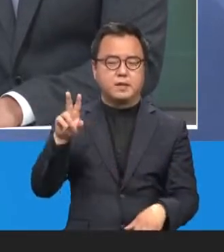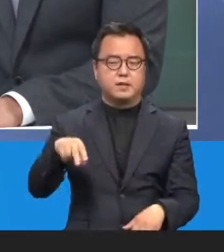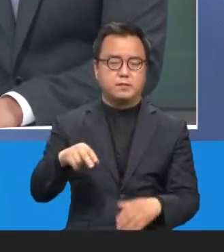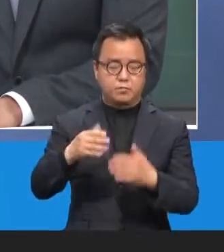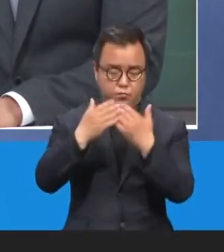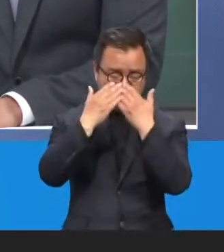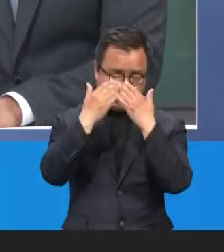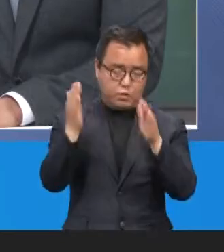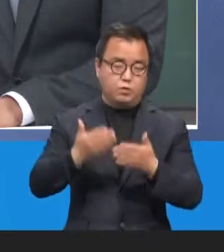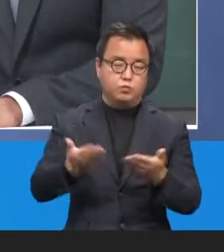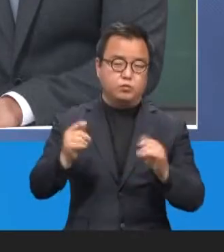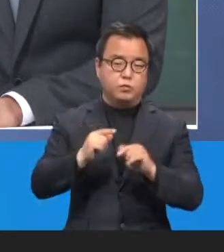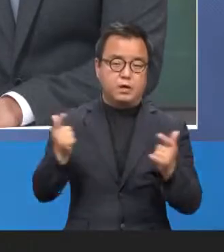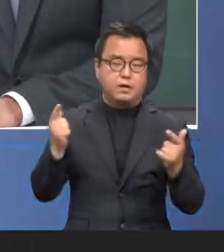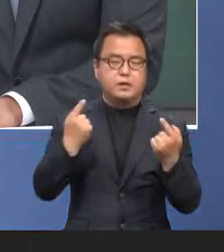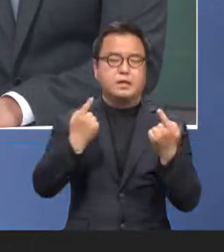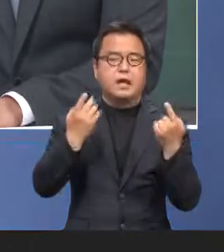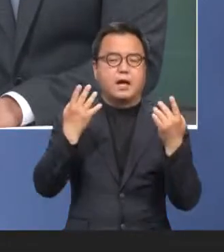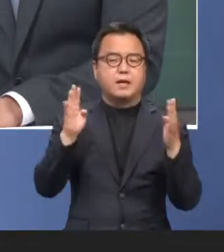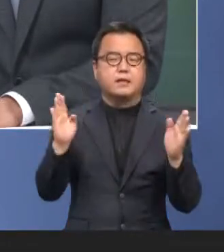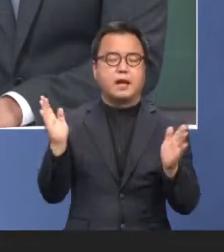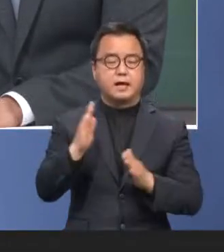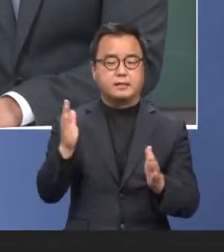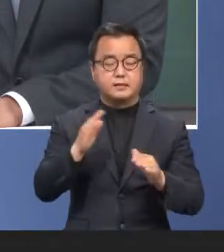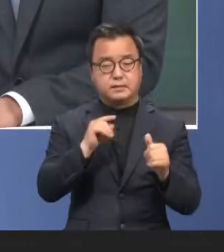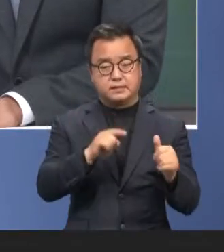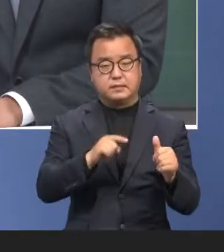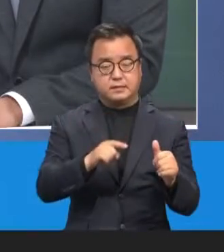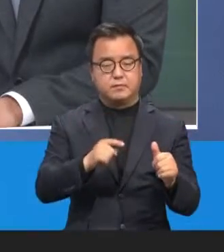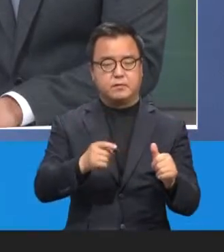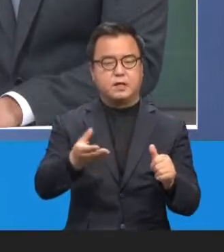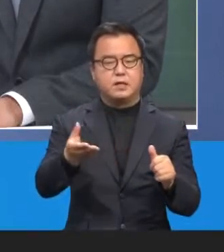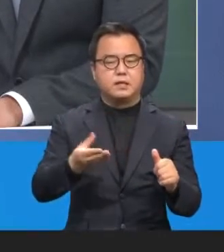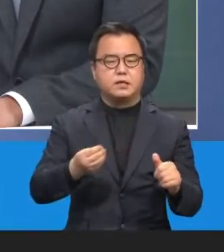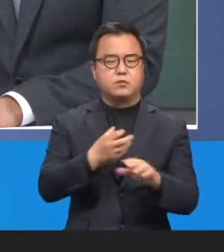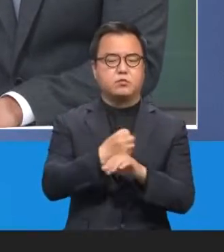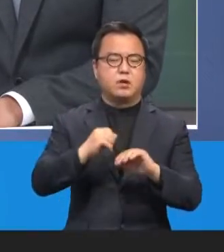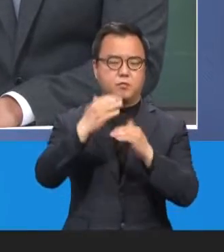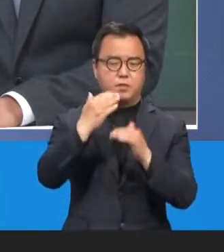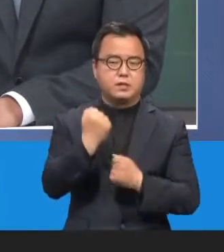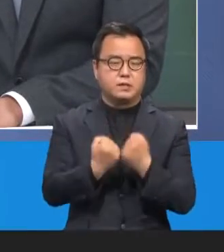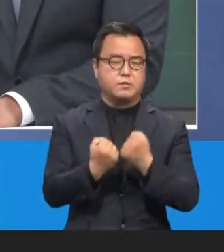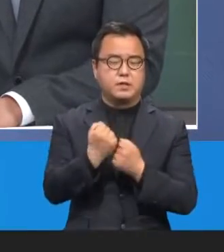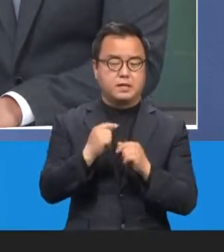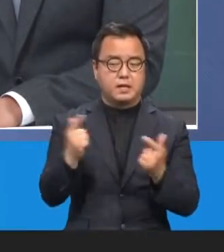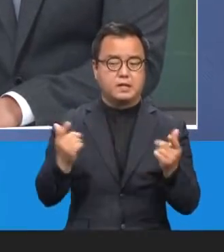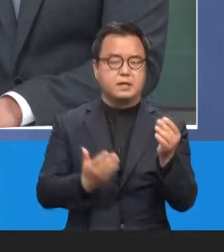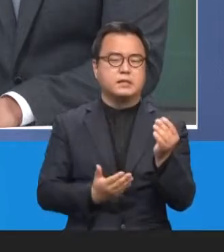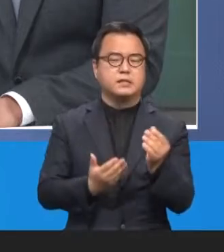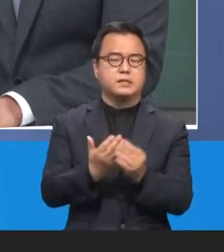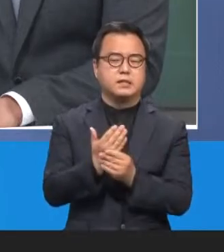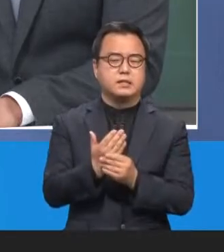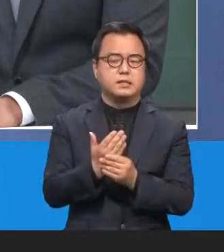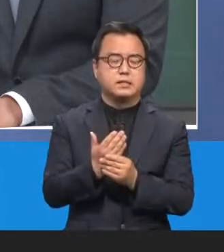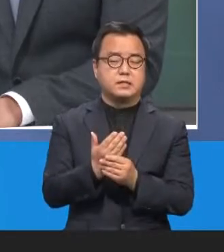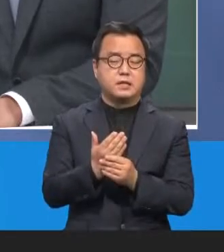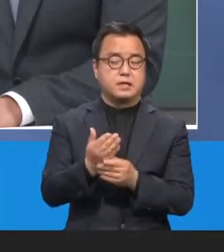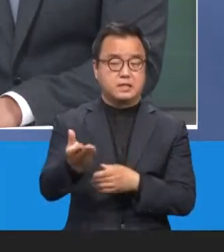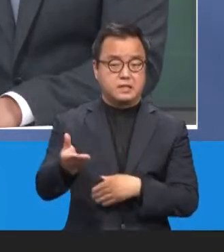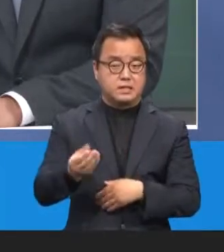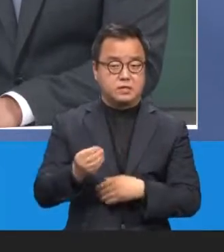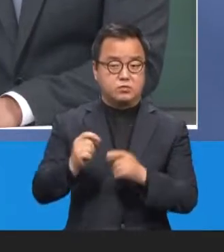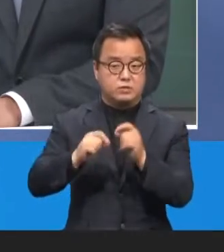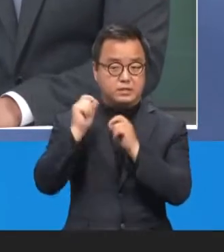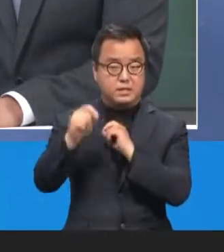건 아니고요 대학이 학생들의 대한 대출 약관 에 대해 제대로 설명하지 않아서 발생한 대출액 워싱턴포스트는 이걸 대출사기